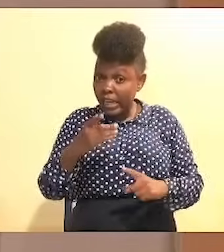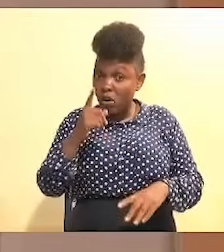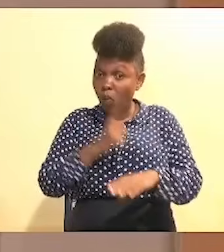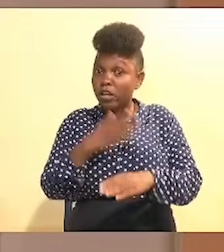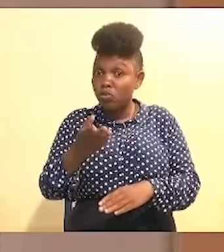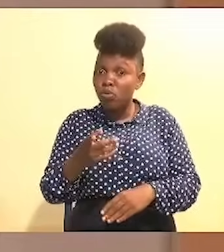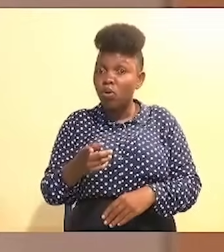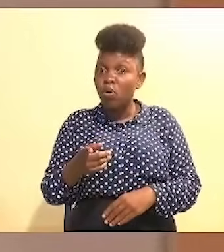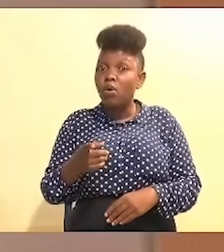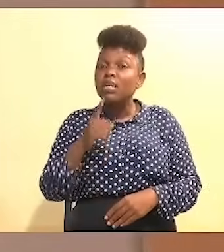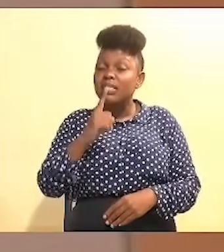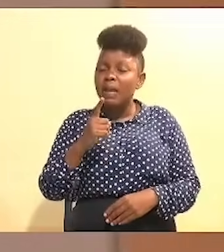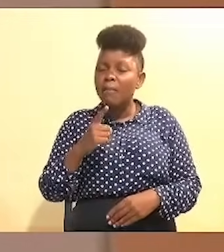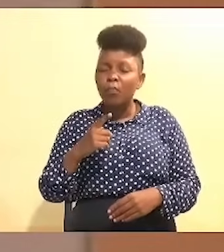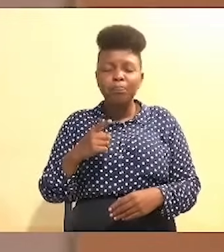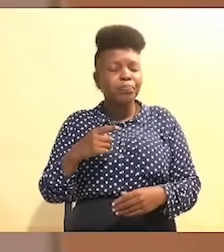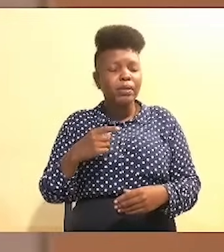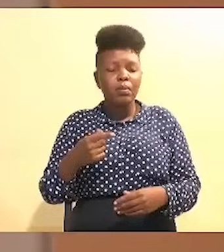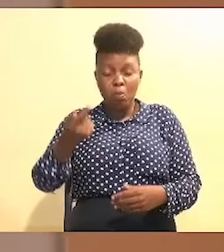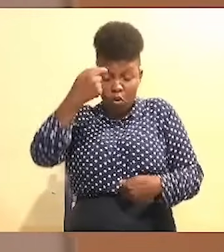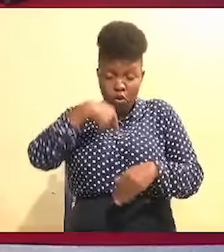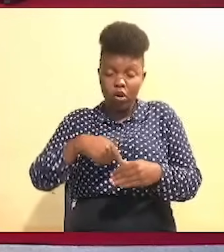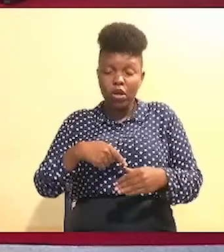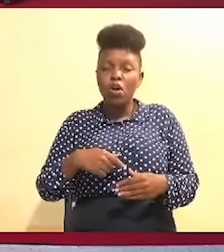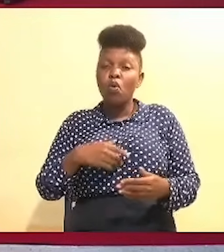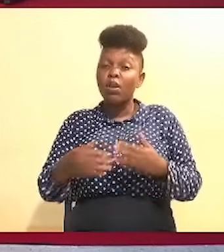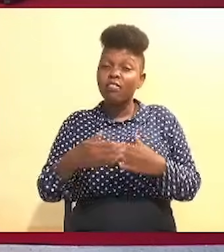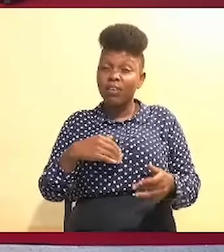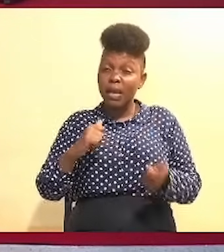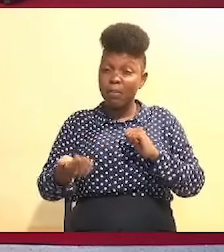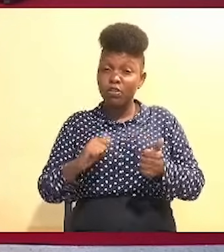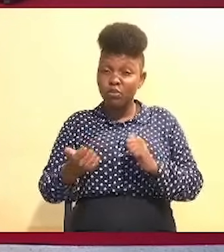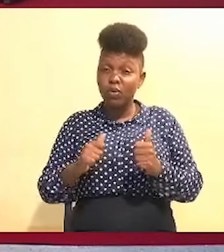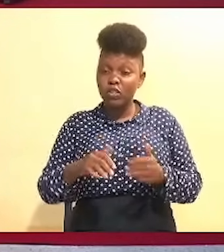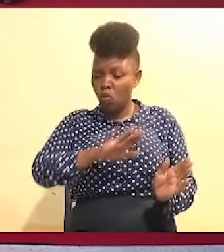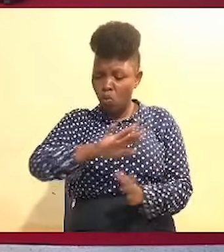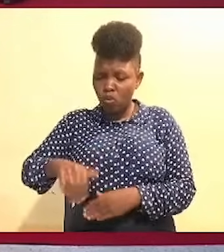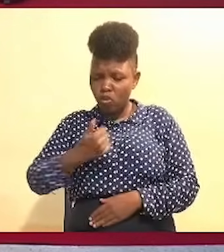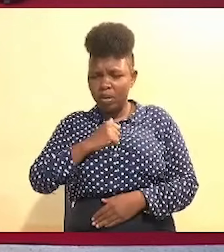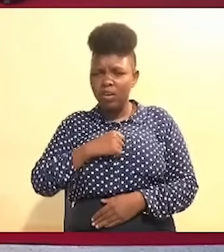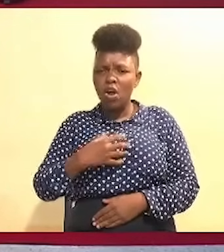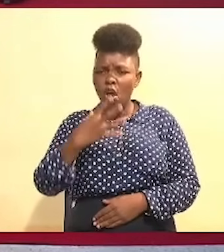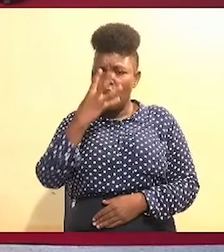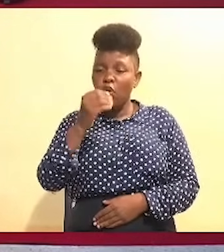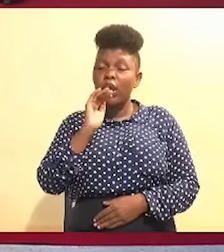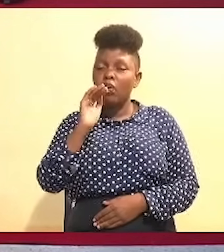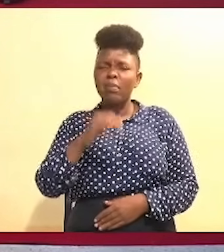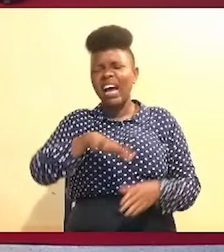mazoezi kuondoa ubinafsi. Chukua shuka kabisa, roho inakwambia achana naye, na wewe ambia acha ujinga, nitamfunika.